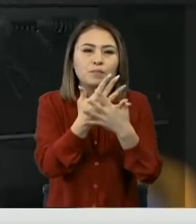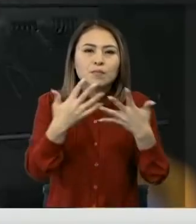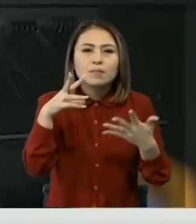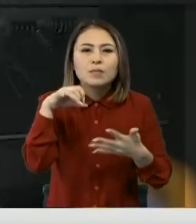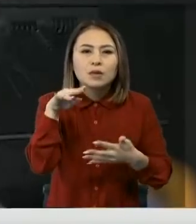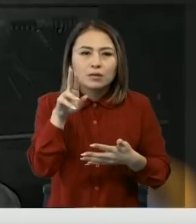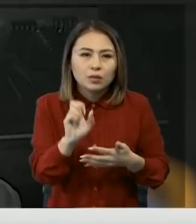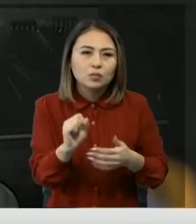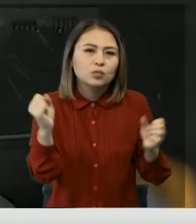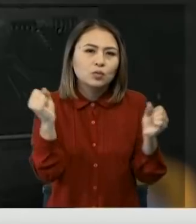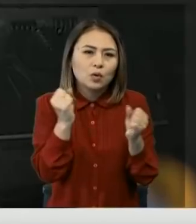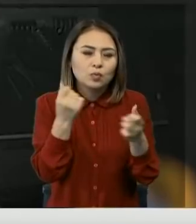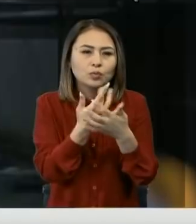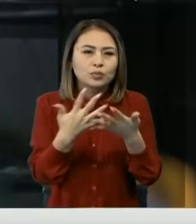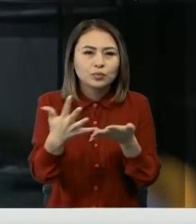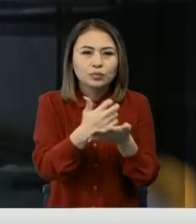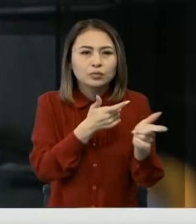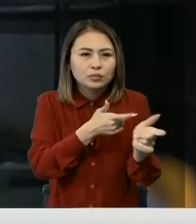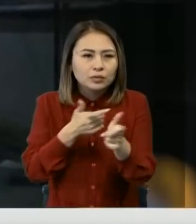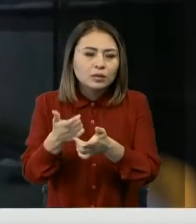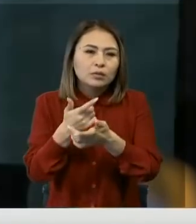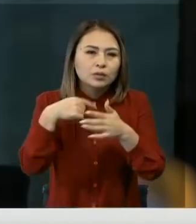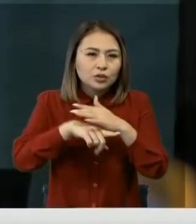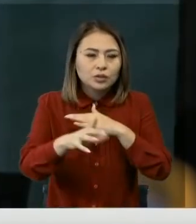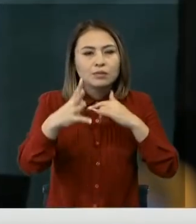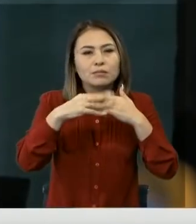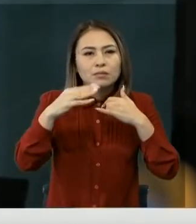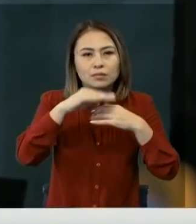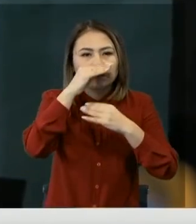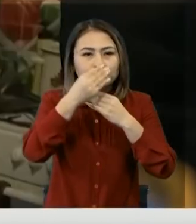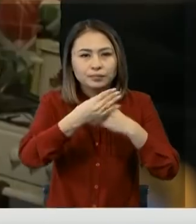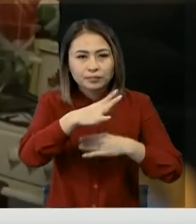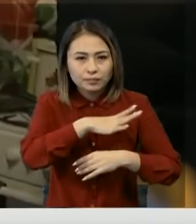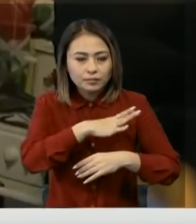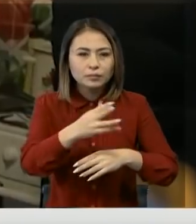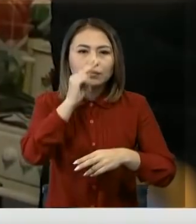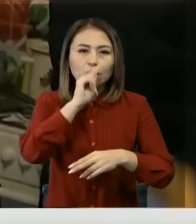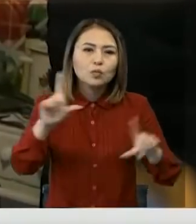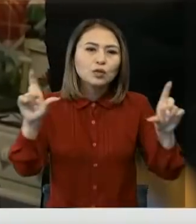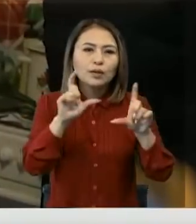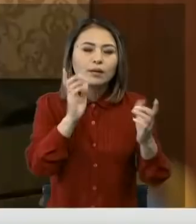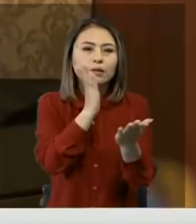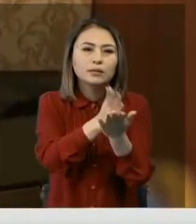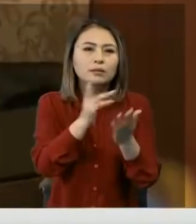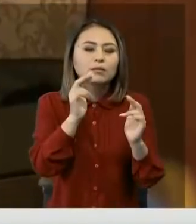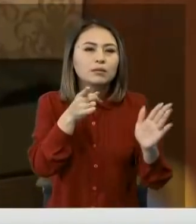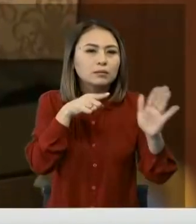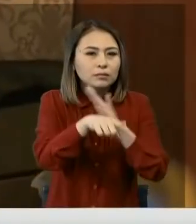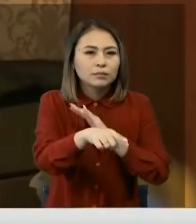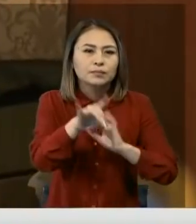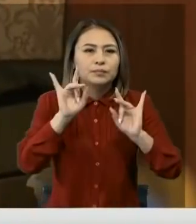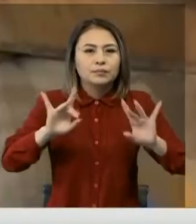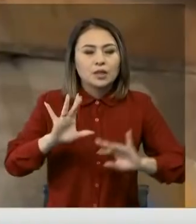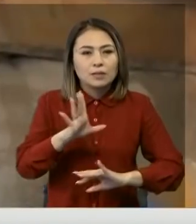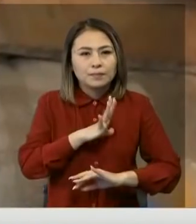тонап, түрлі маркалы суық қаруларды үйдің жертөлесіне жасырған. Күдіктілер кінәсін мойындап, дүкенге қалай кіргендерін айтып